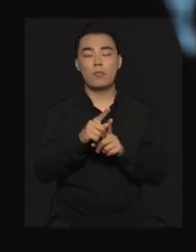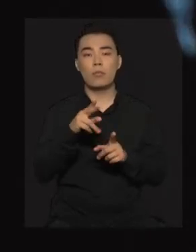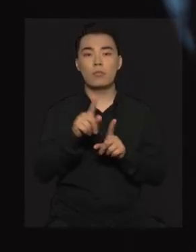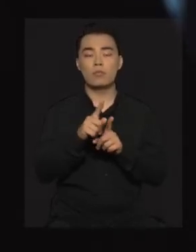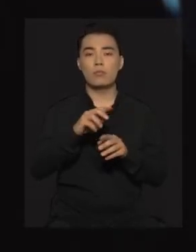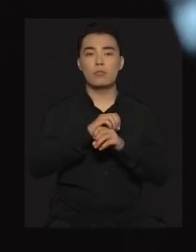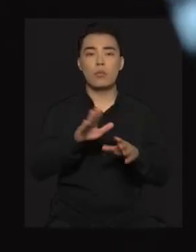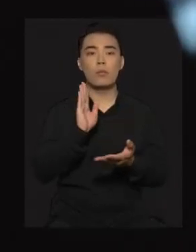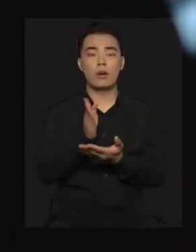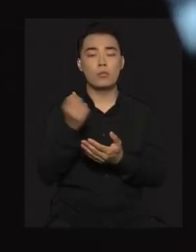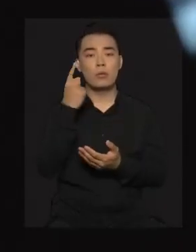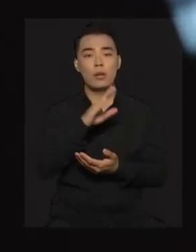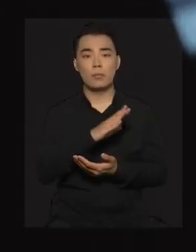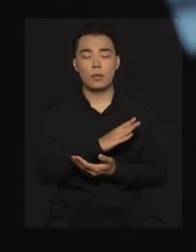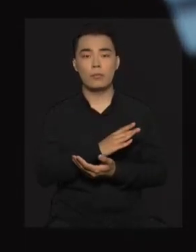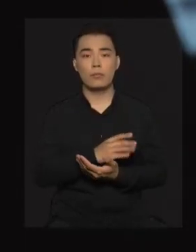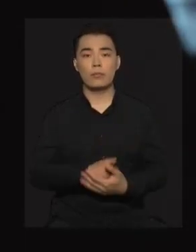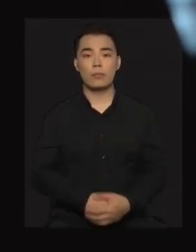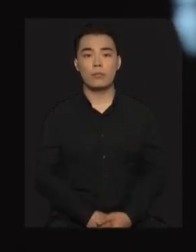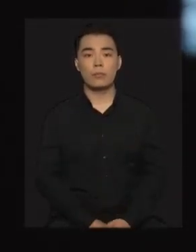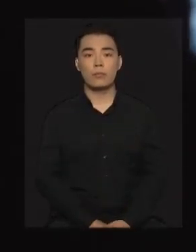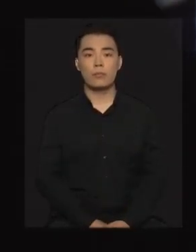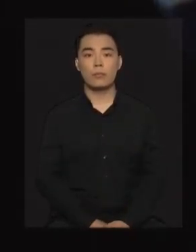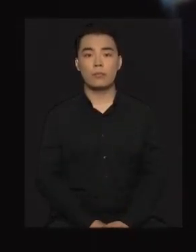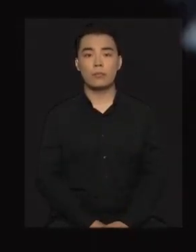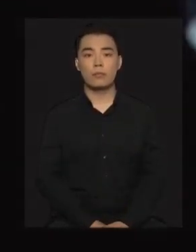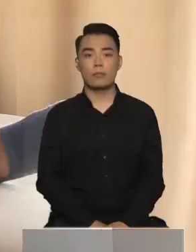популярность, выясняла моя коллега Айша Усимбекова.